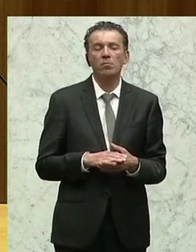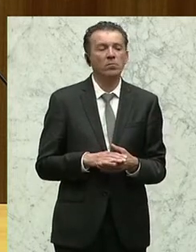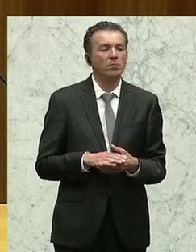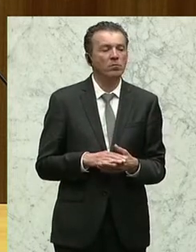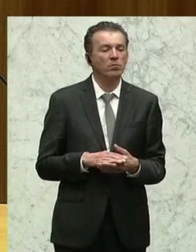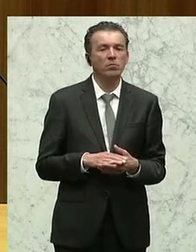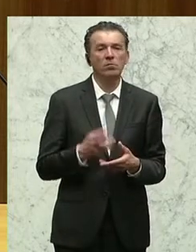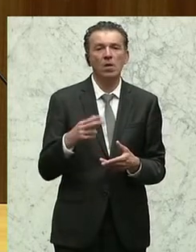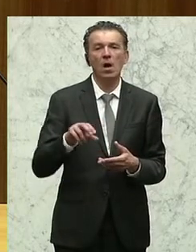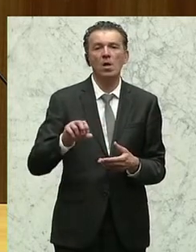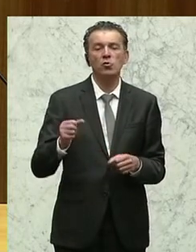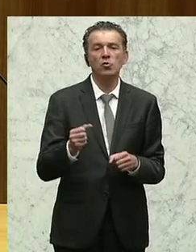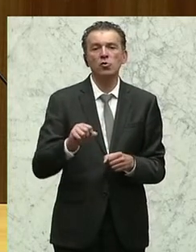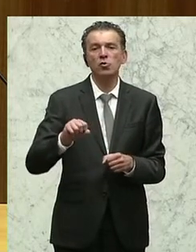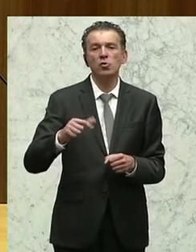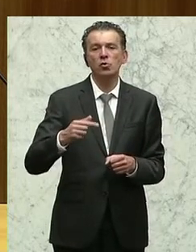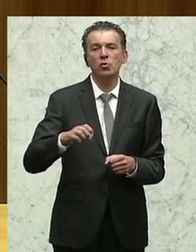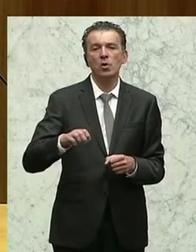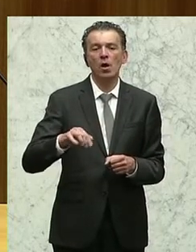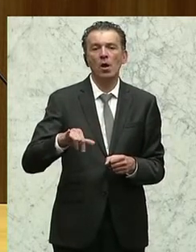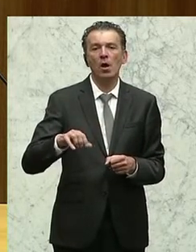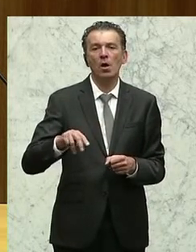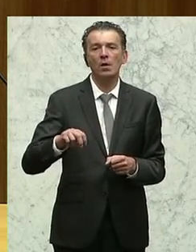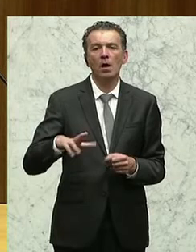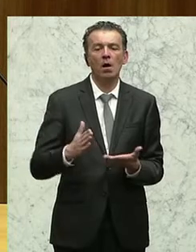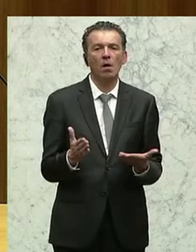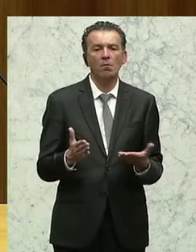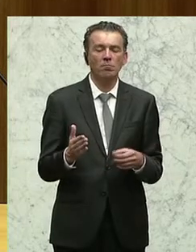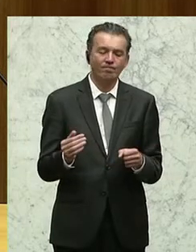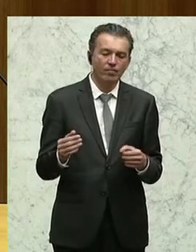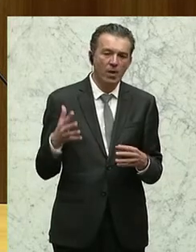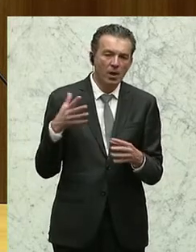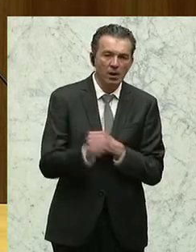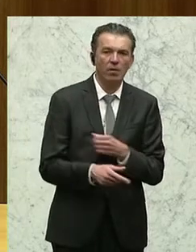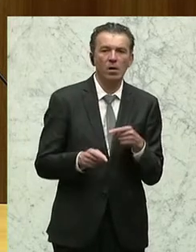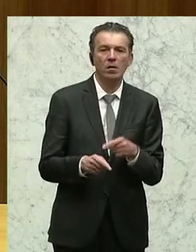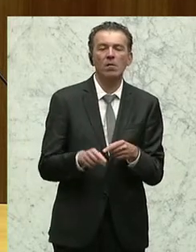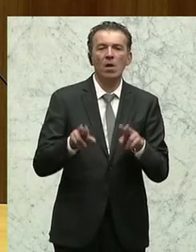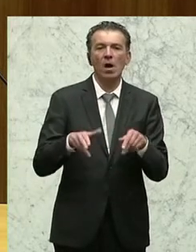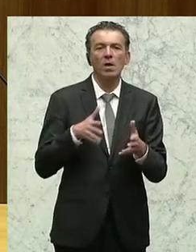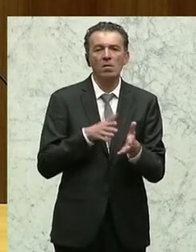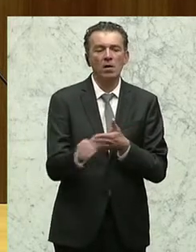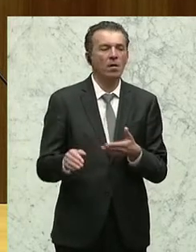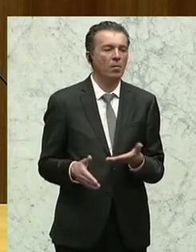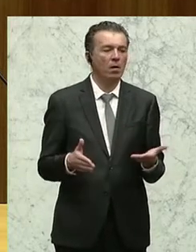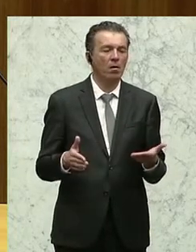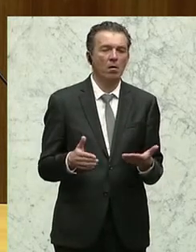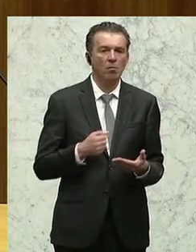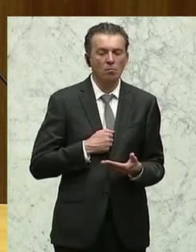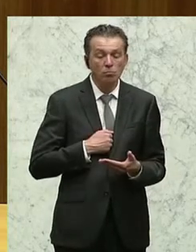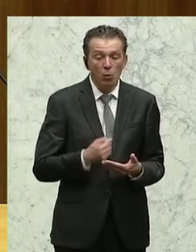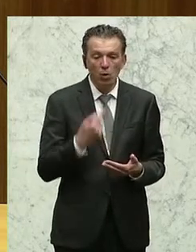Steiner bei ihm interveniert hat, diese heutige gängige, wieder aufgetauchte Rechtsinterpretation überhaupt gegenüber zu